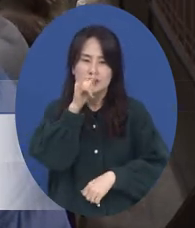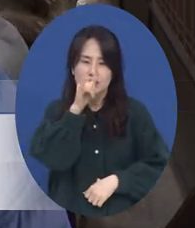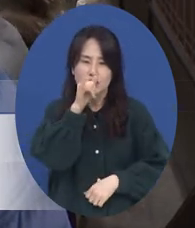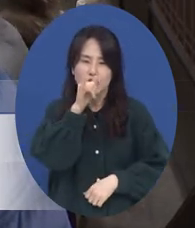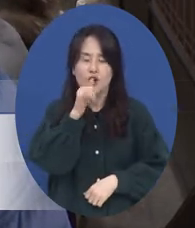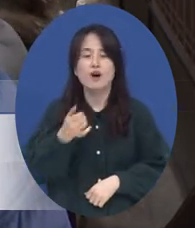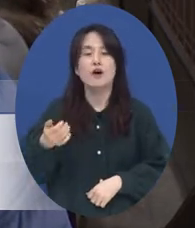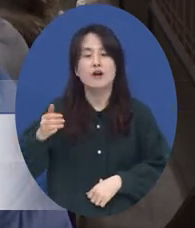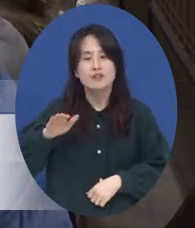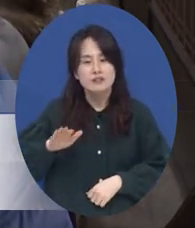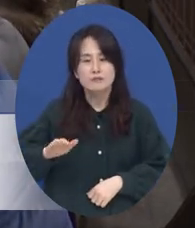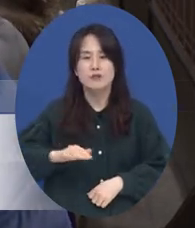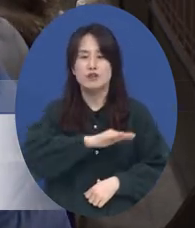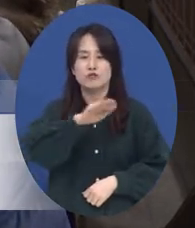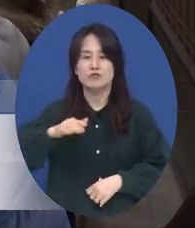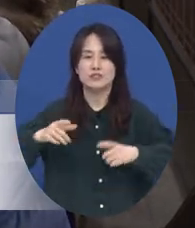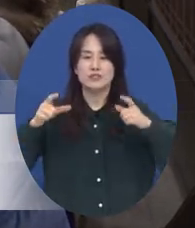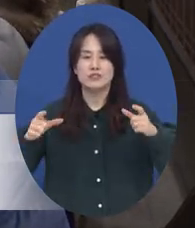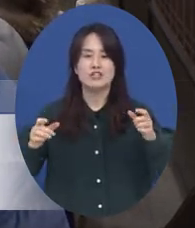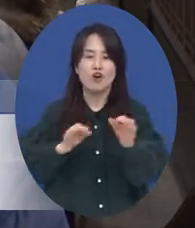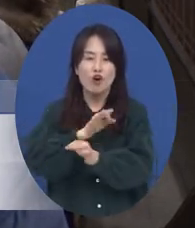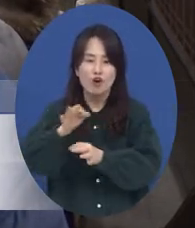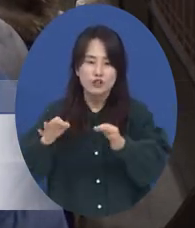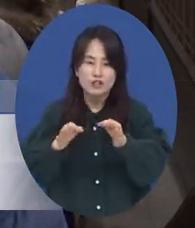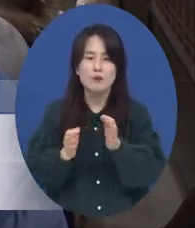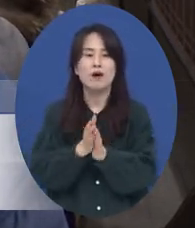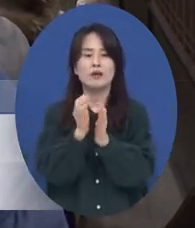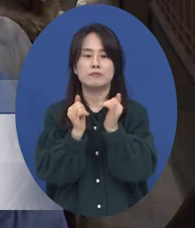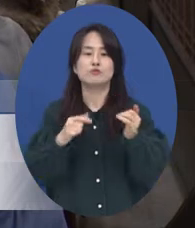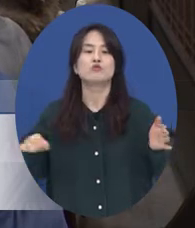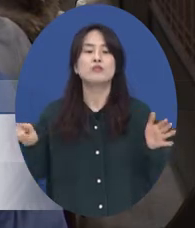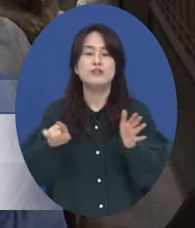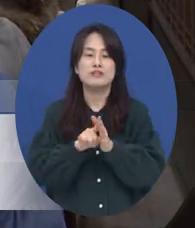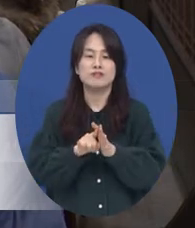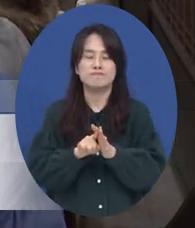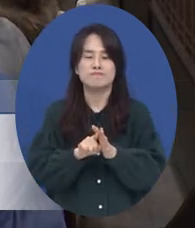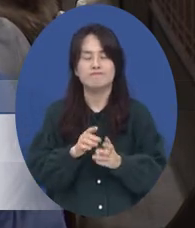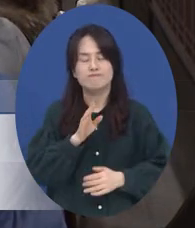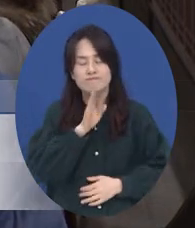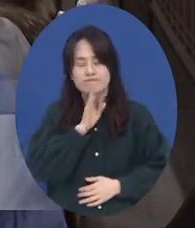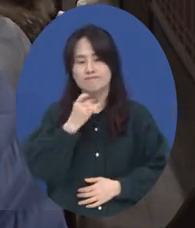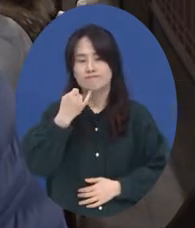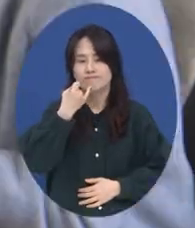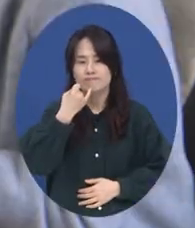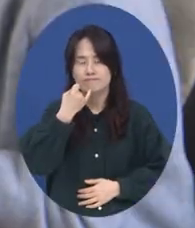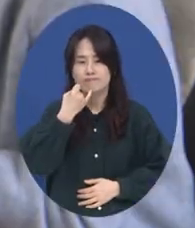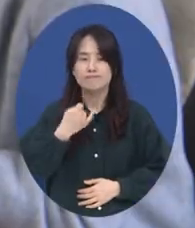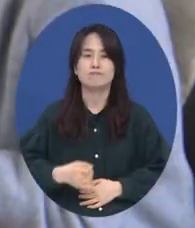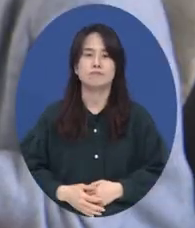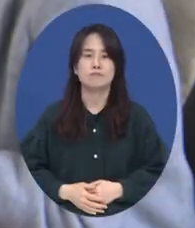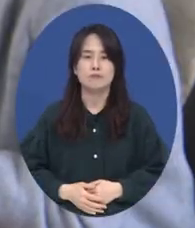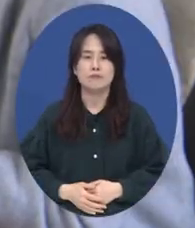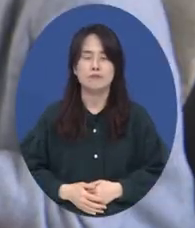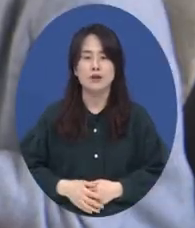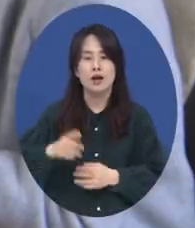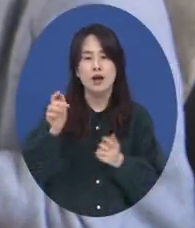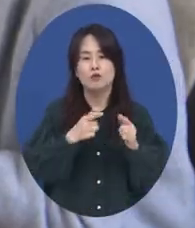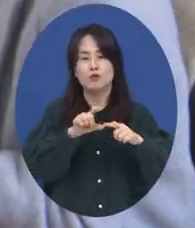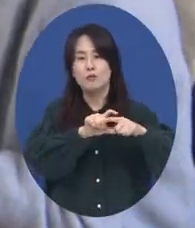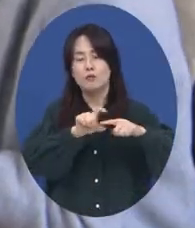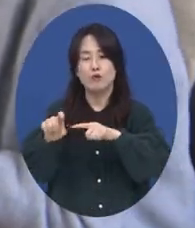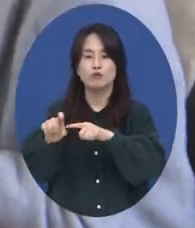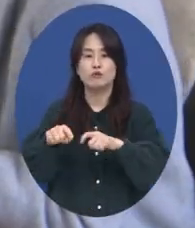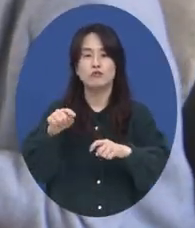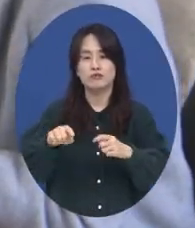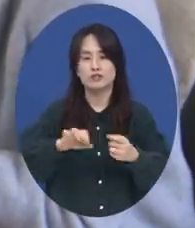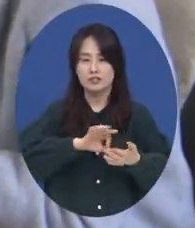그게 우리 지역 경제와 그리고 우리의 도민들 위해서라면 당연히 해야 되는 거라고 저는 보여집니다. 하루 평균 도청